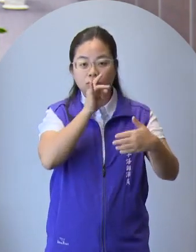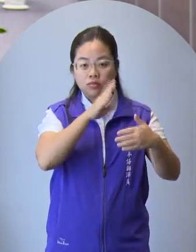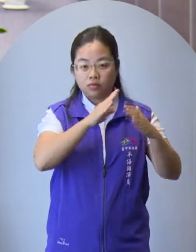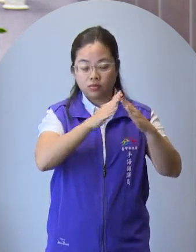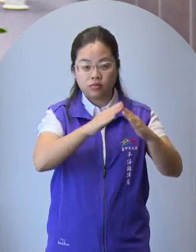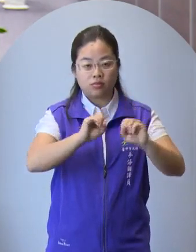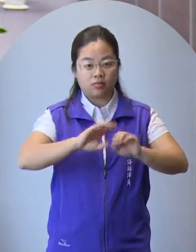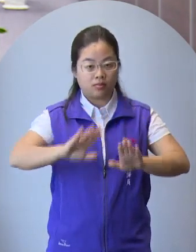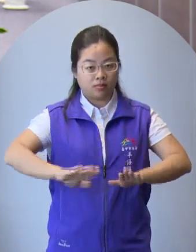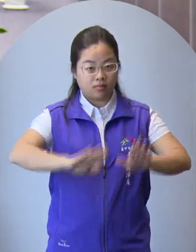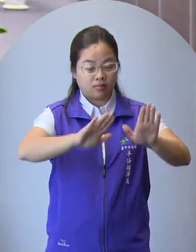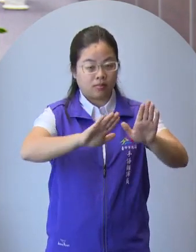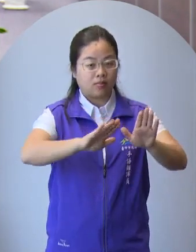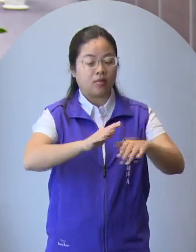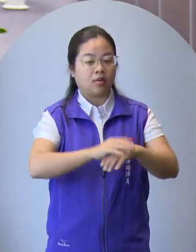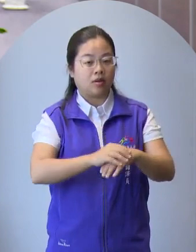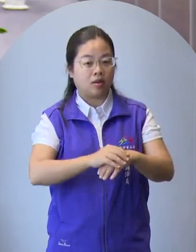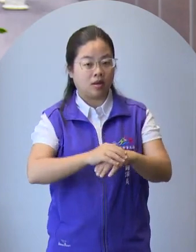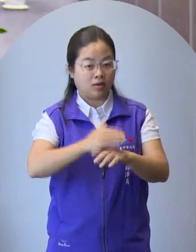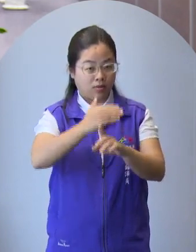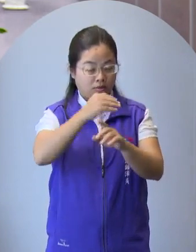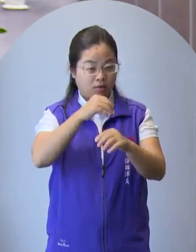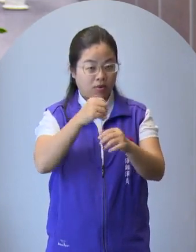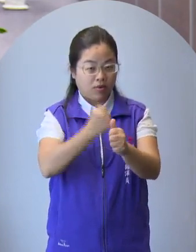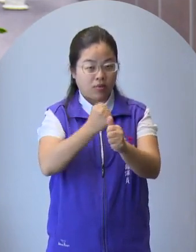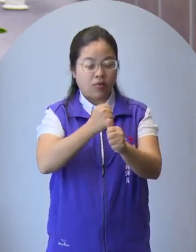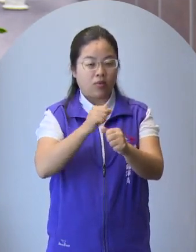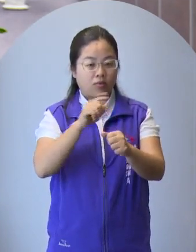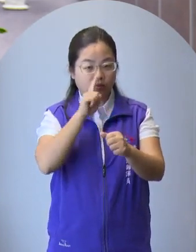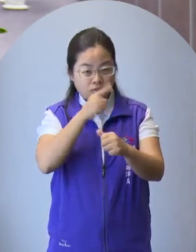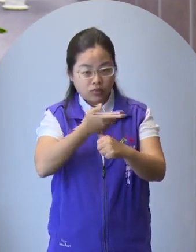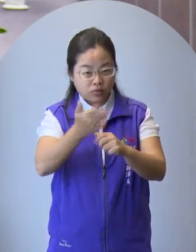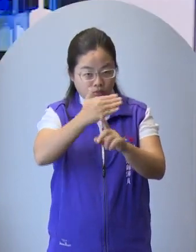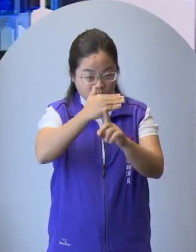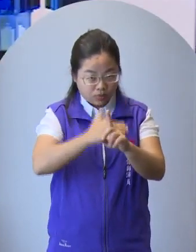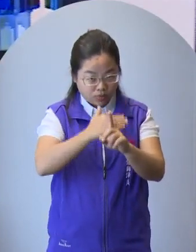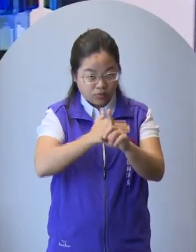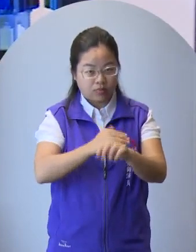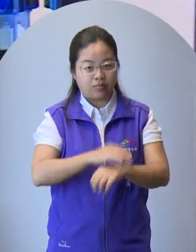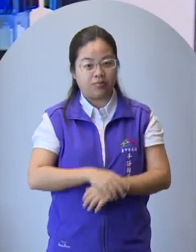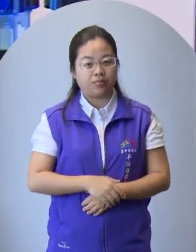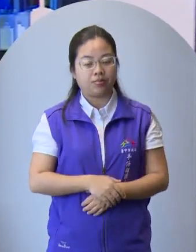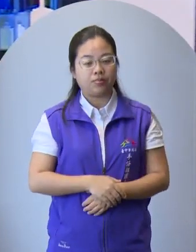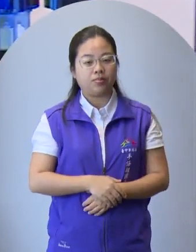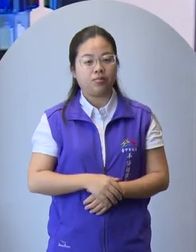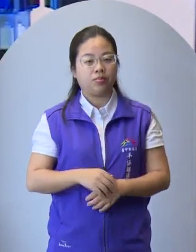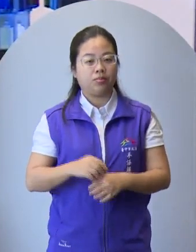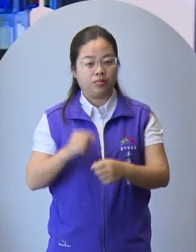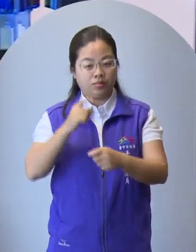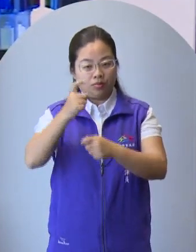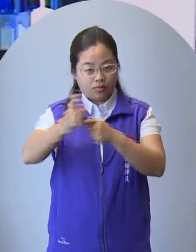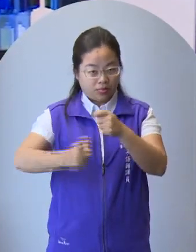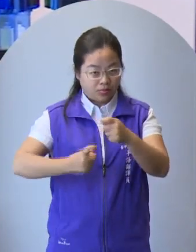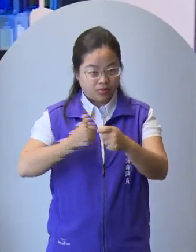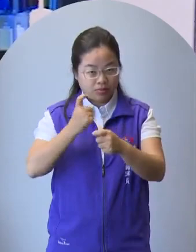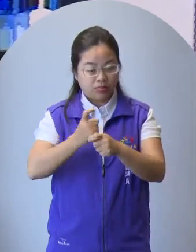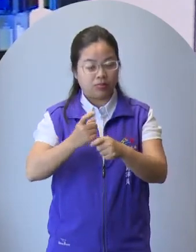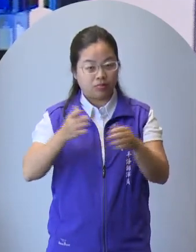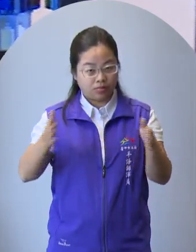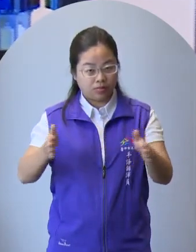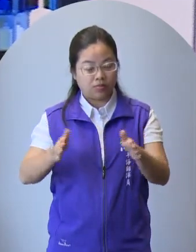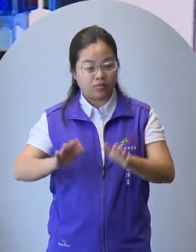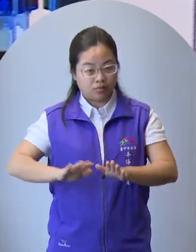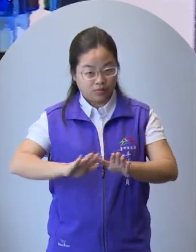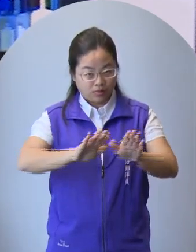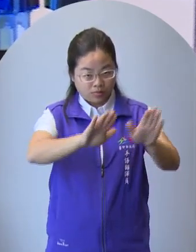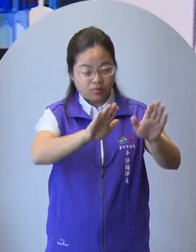发展低碳自治条例，低碳哈。那这是过去10年发展一个方向，国家城市